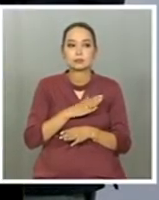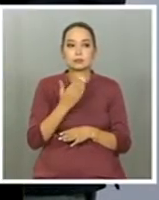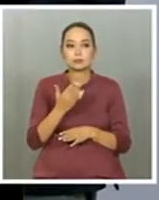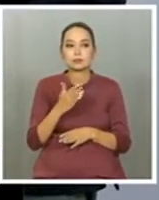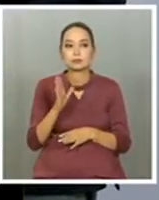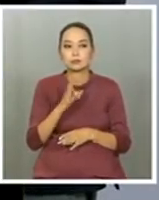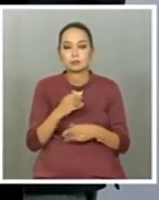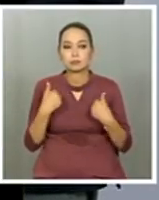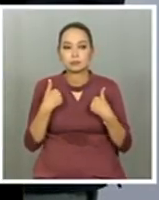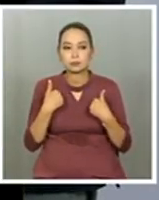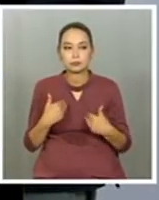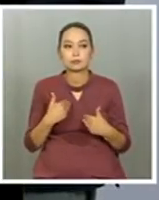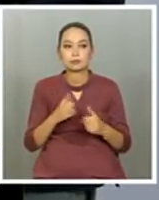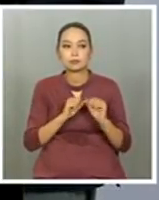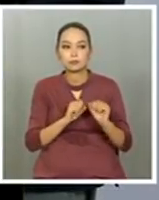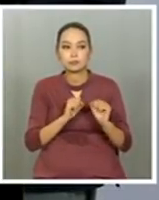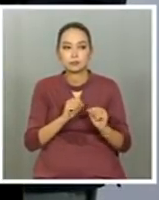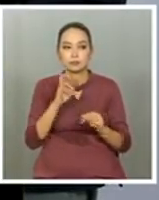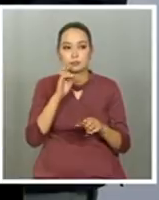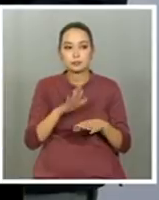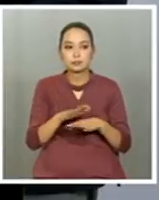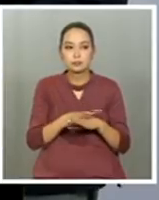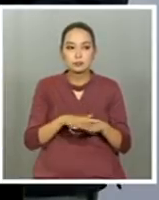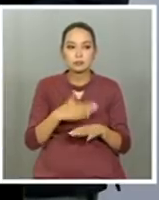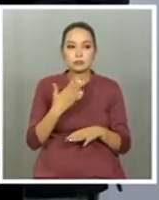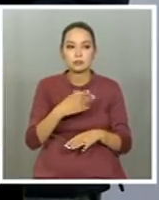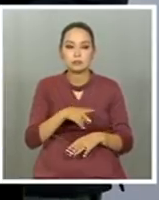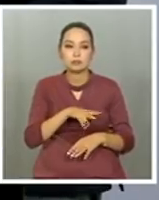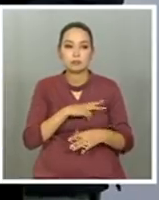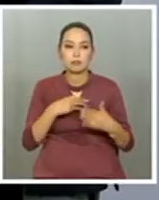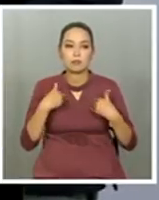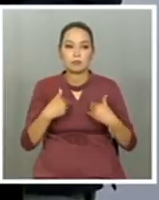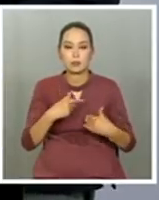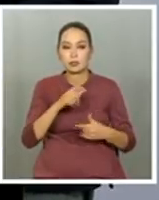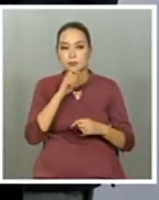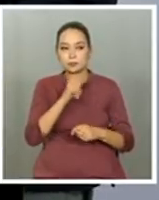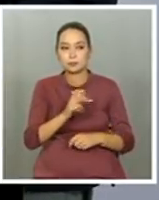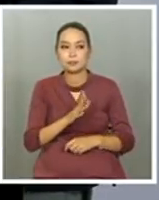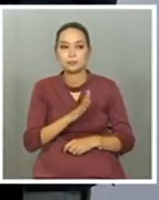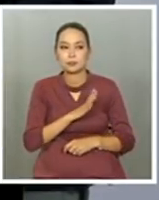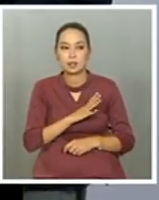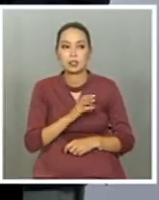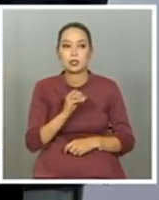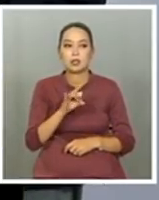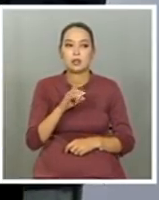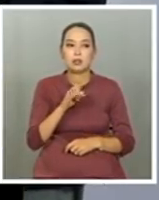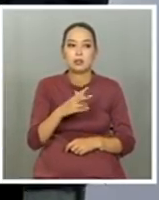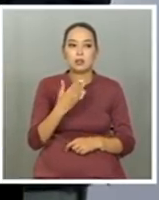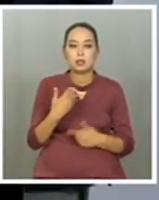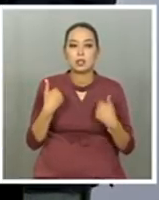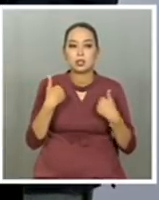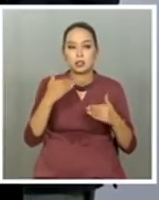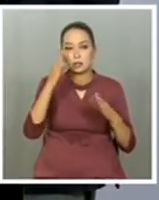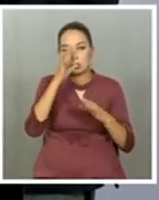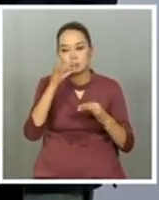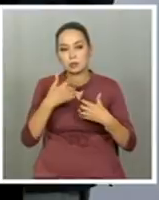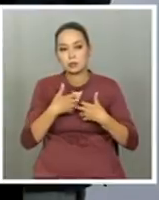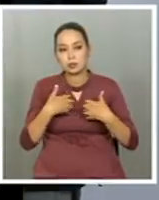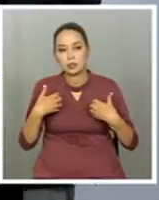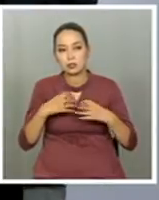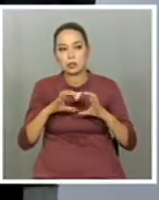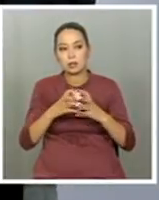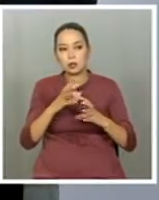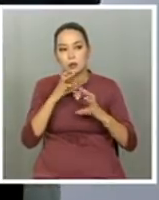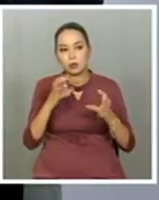жарлығымен 3-ші дәрежелі барыс орденімен марапатталды. Ерлан Нұрғалиевтің ерлігі табиғат пен жан-жануарлар әлемін